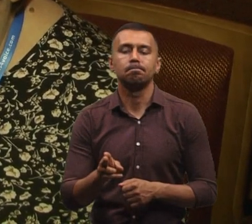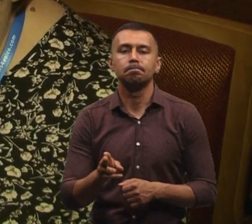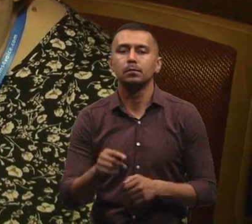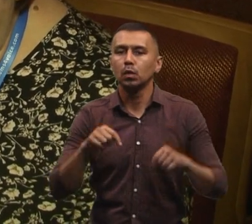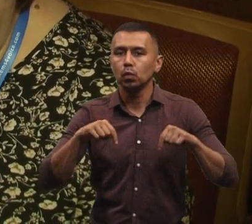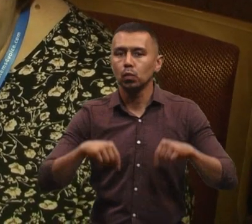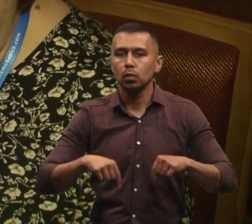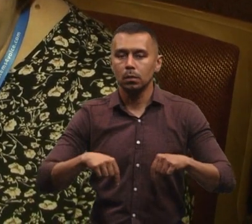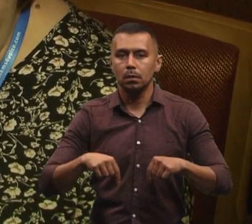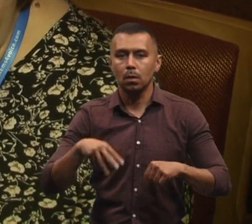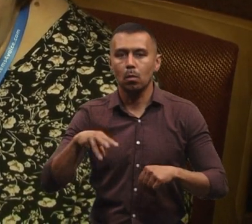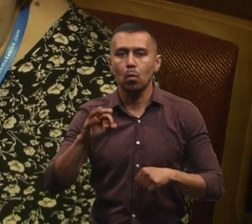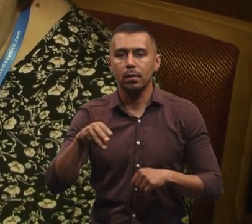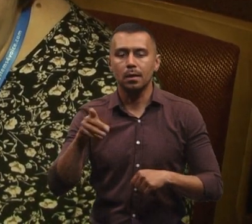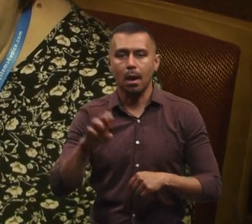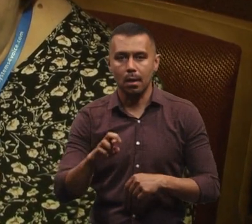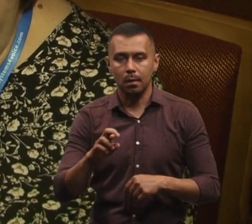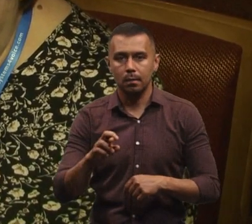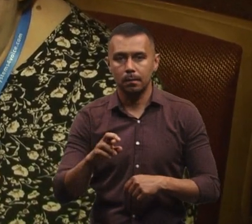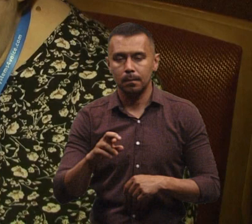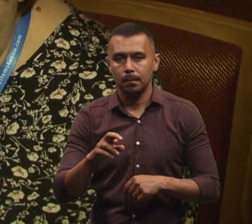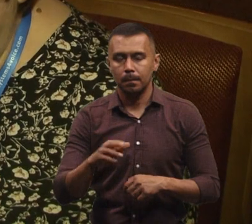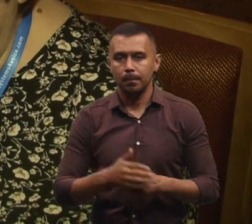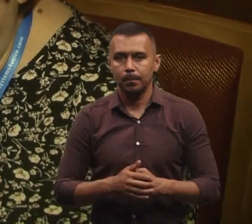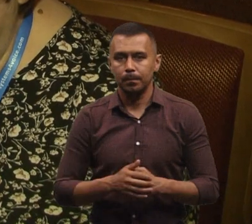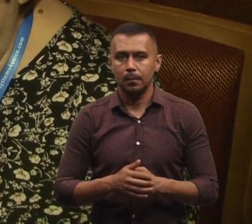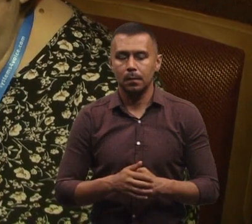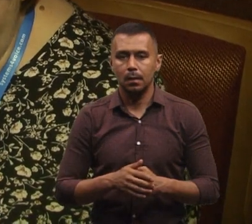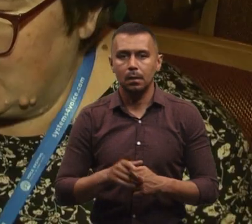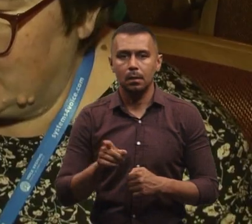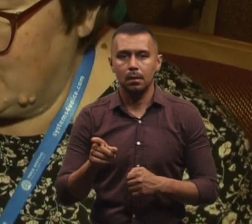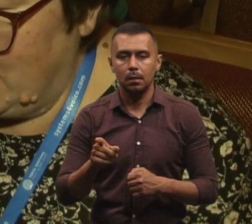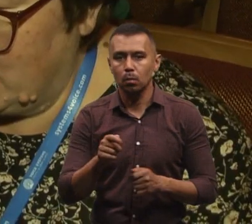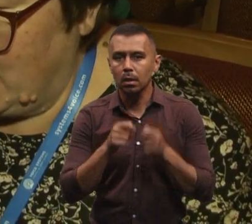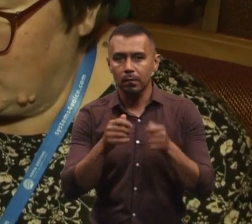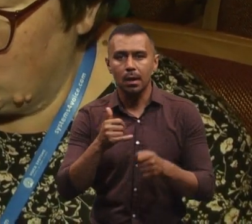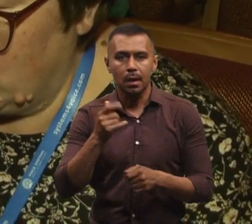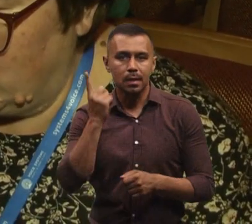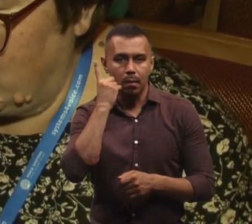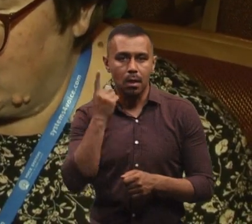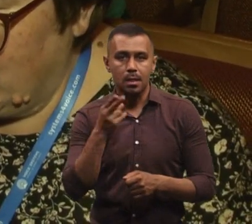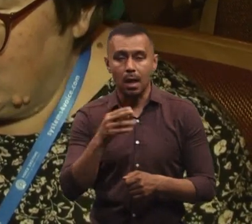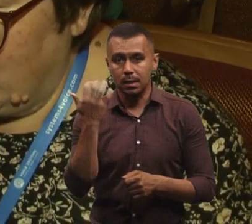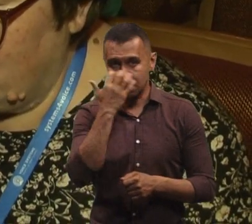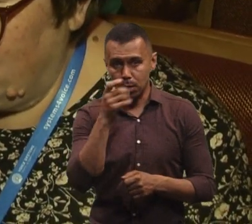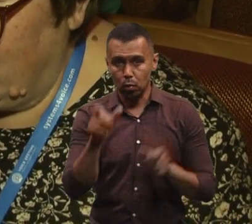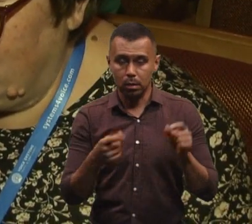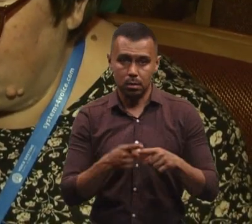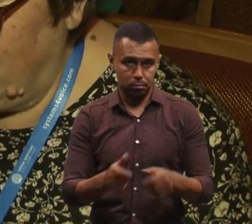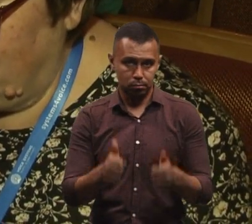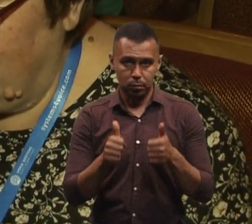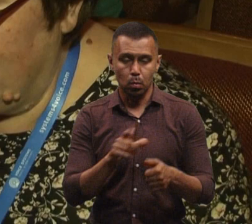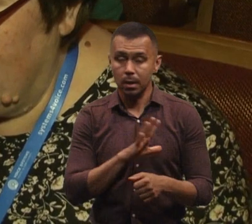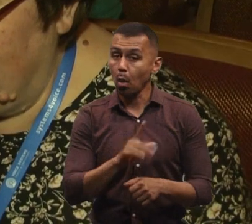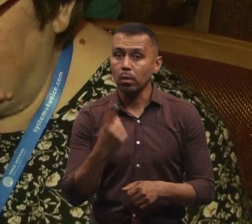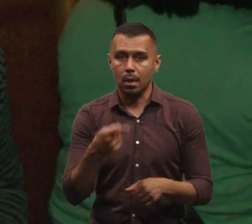тут Мотря сідала, як її потерували телефон. Для незрячих це дуже добре. І щоб була не